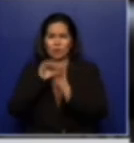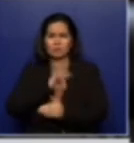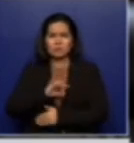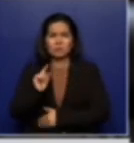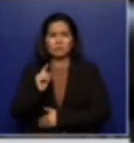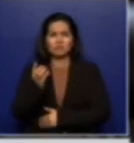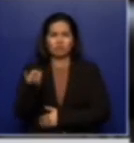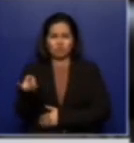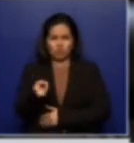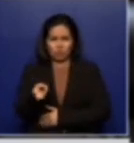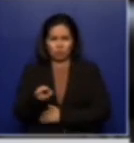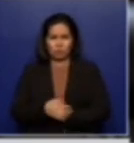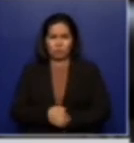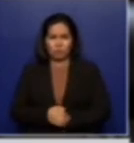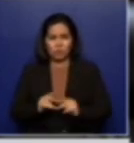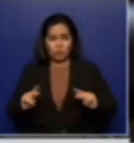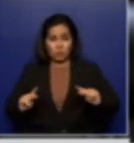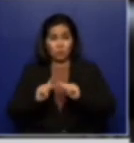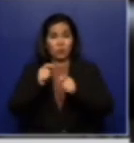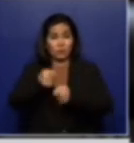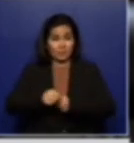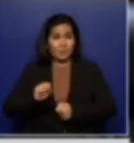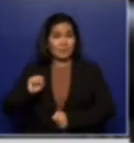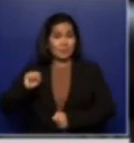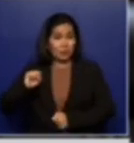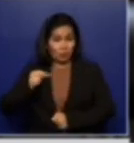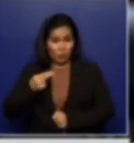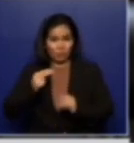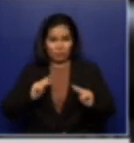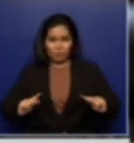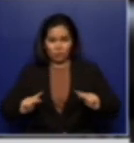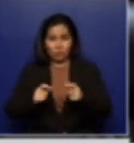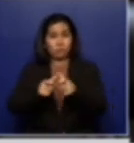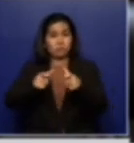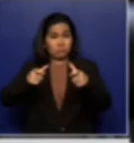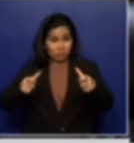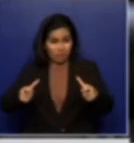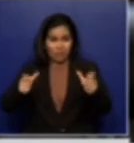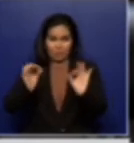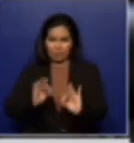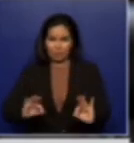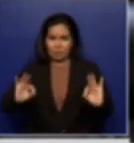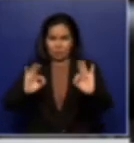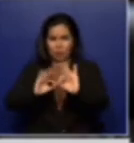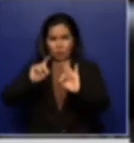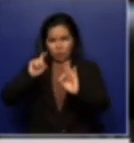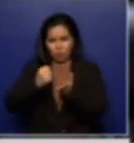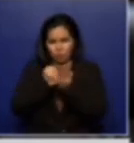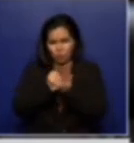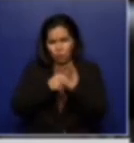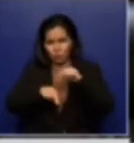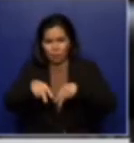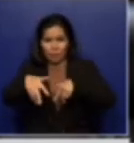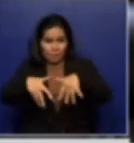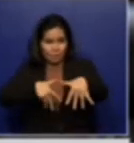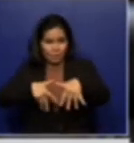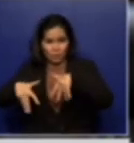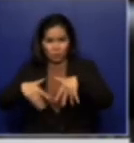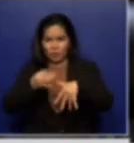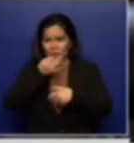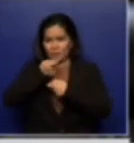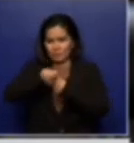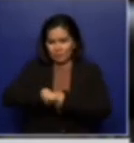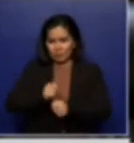านกระทรวงเกษตรและสหกรณ์นั้นถือว่าเป็นกระทรวงใหญ่จำเป็นต้องช่วยเหลือพี่น้องประชาชนชาวเกษตรกรเพ